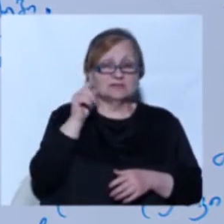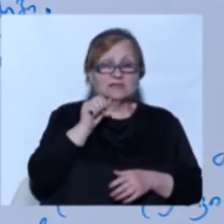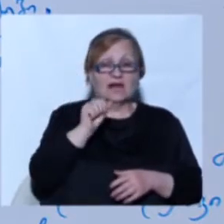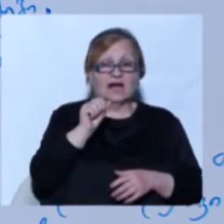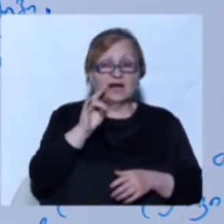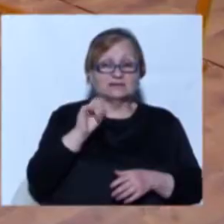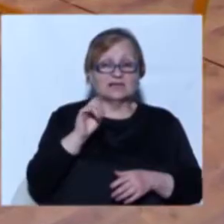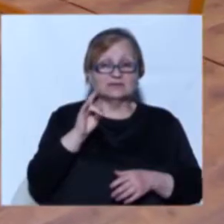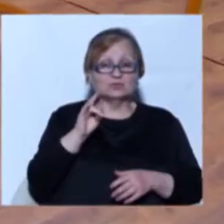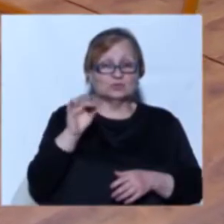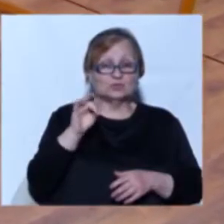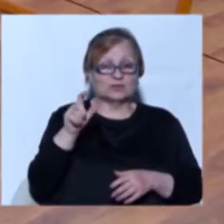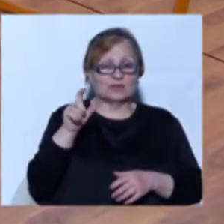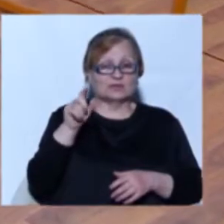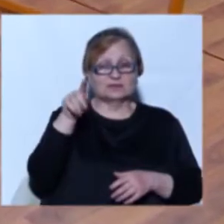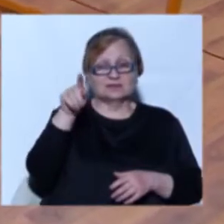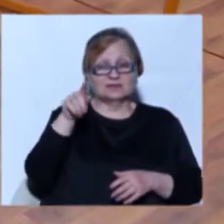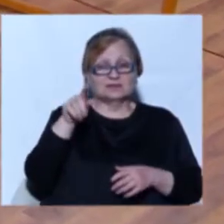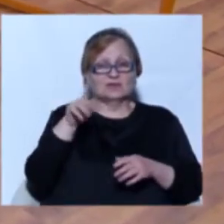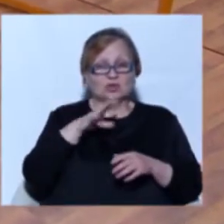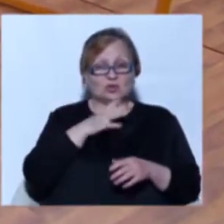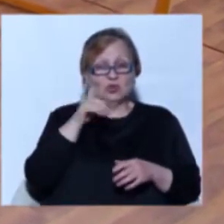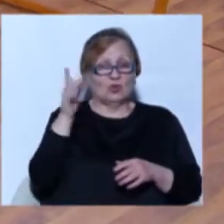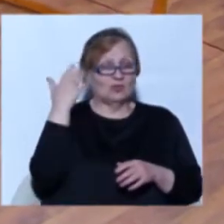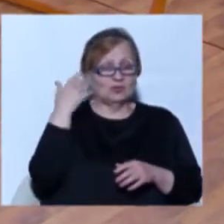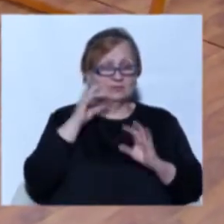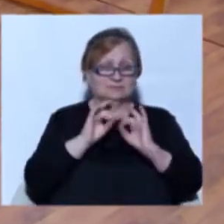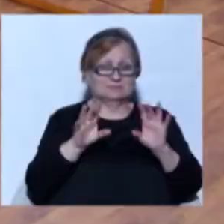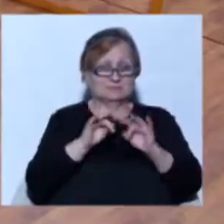ანანურელ ულამაზოებშიც რომ იყო.